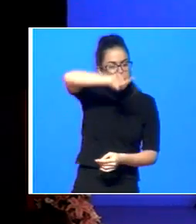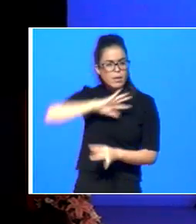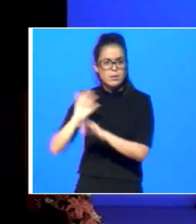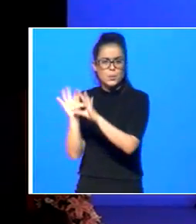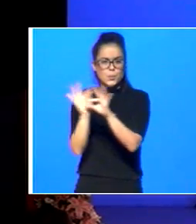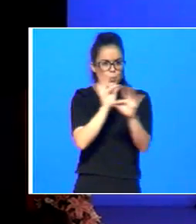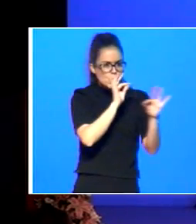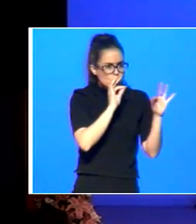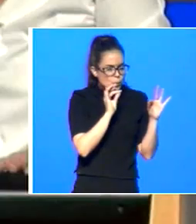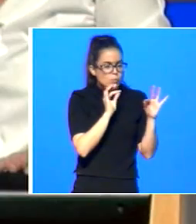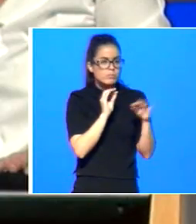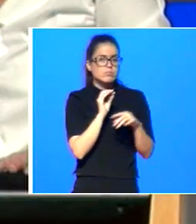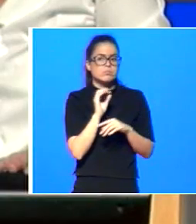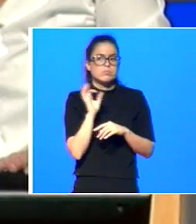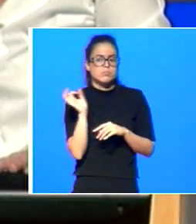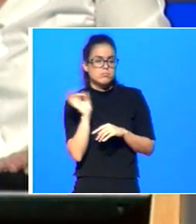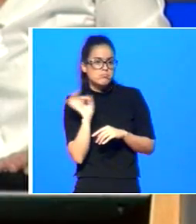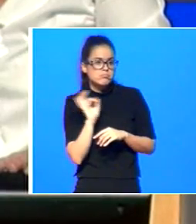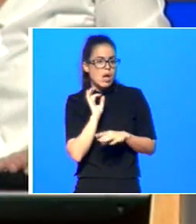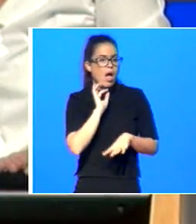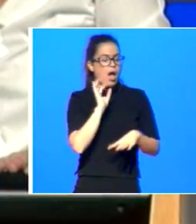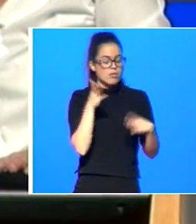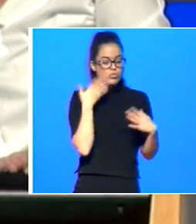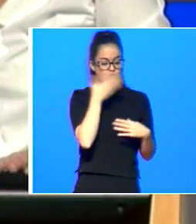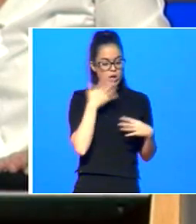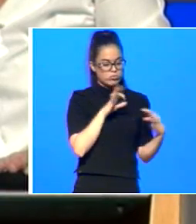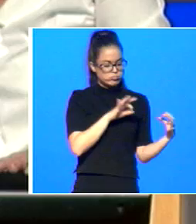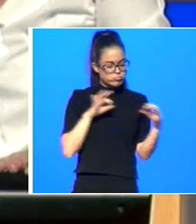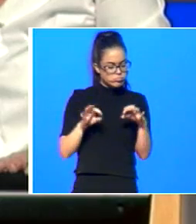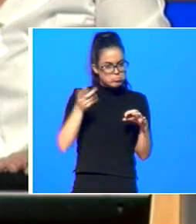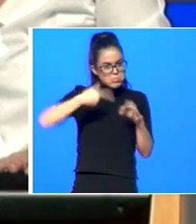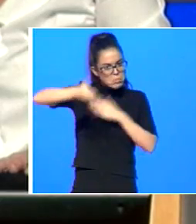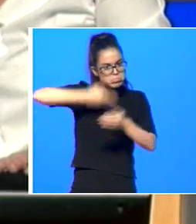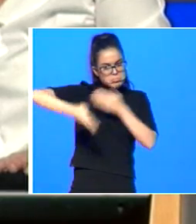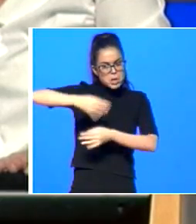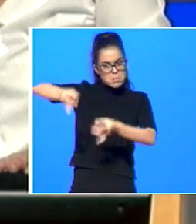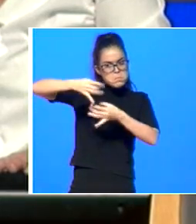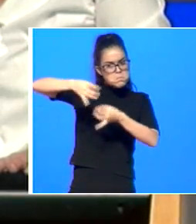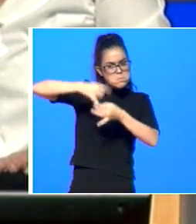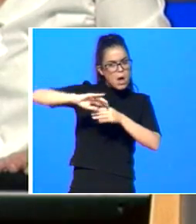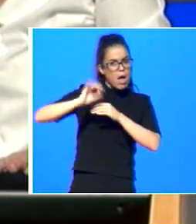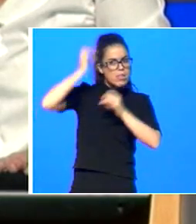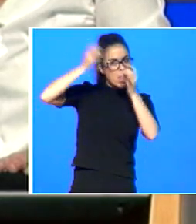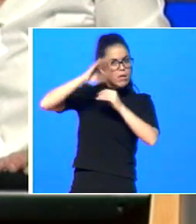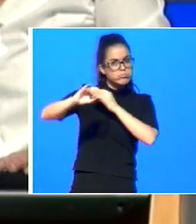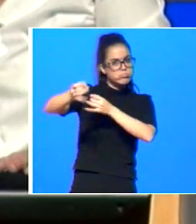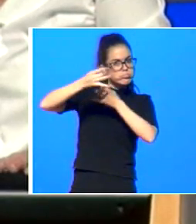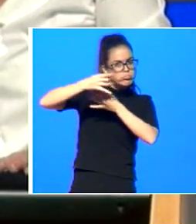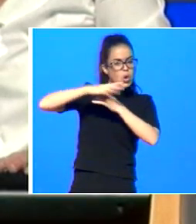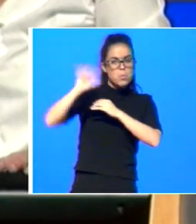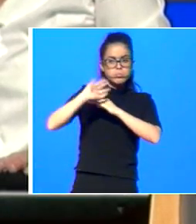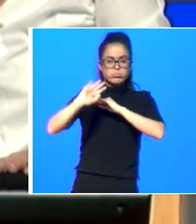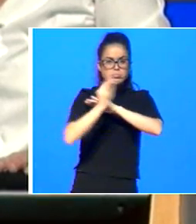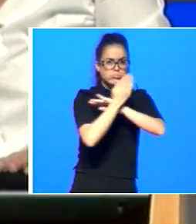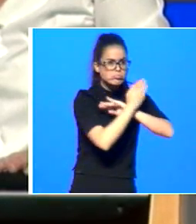geletara ailagatzeko, edo eskolien antolaketara ailagatzeko, eta leku askotara ailagatzeko, ez? Orduan, ni pentsatzen dut hori